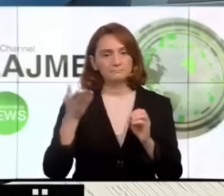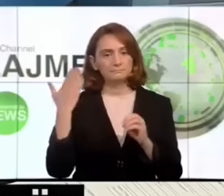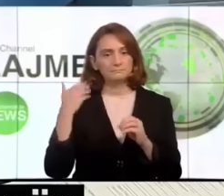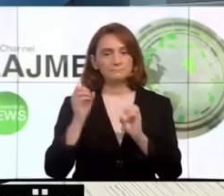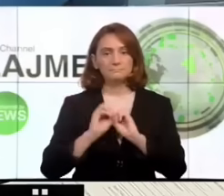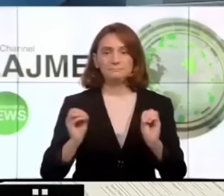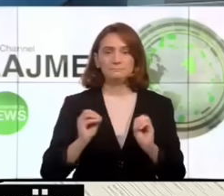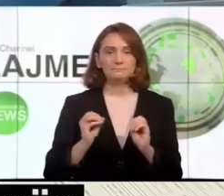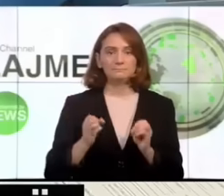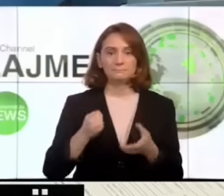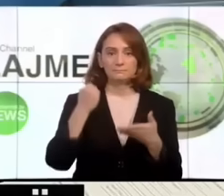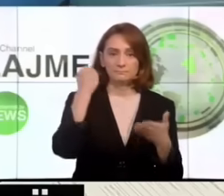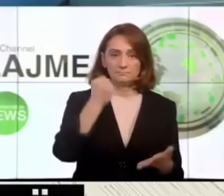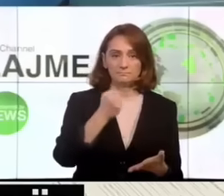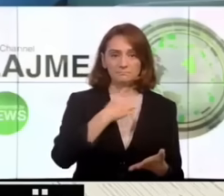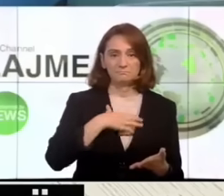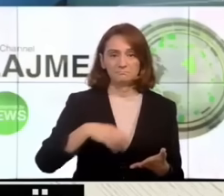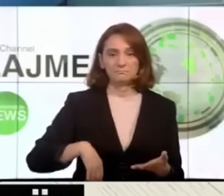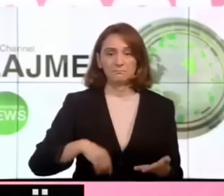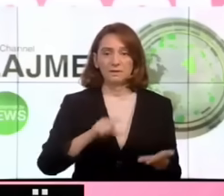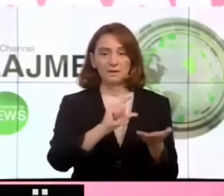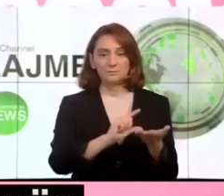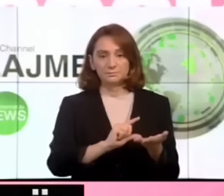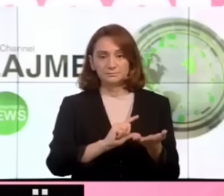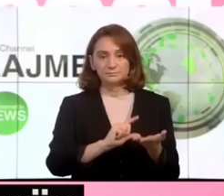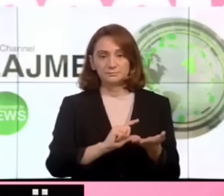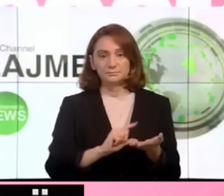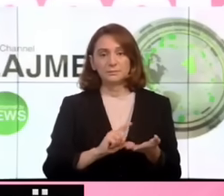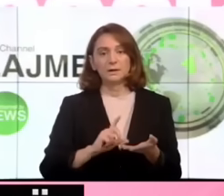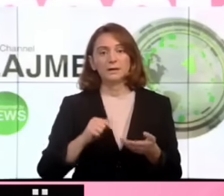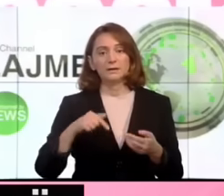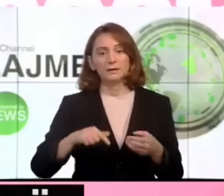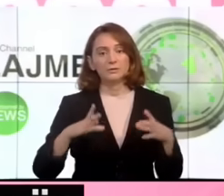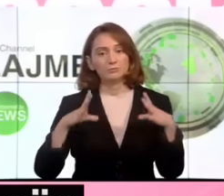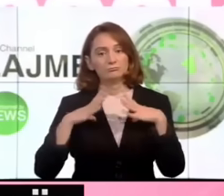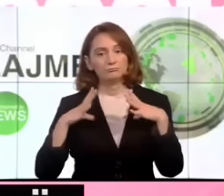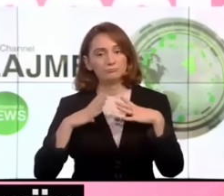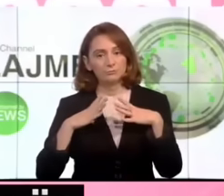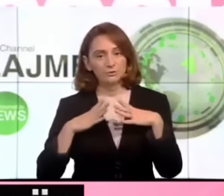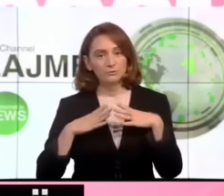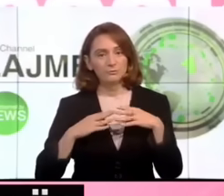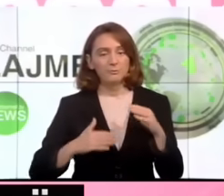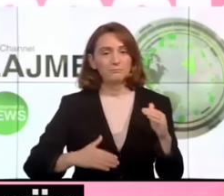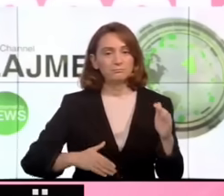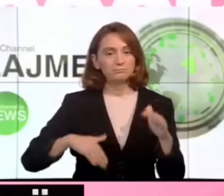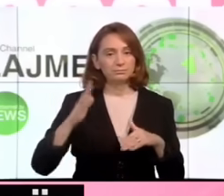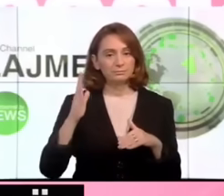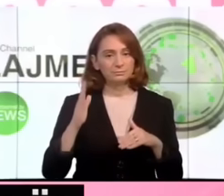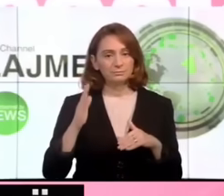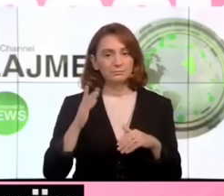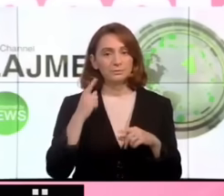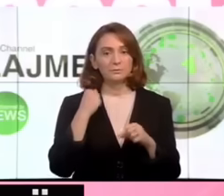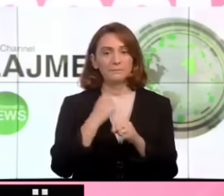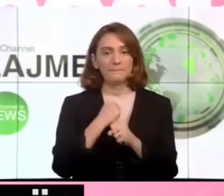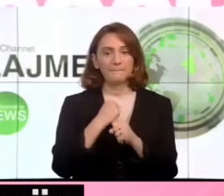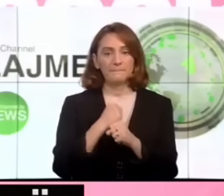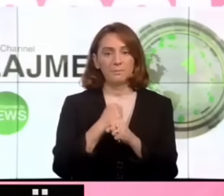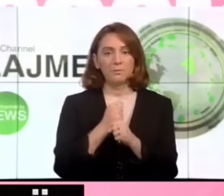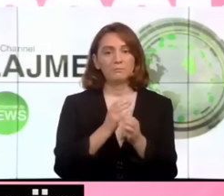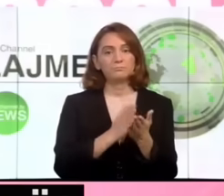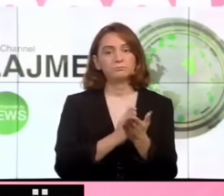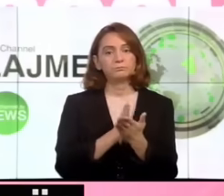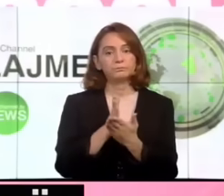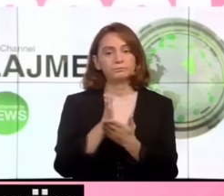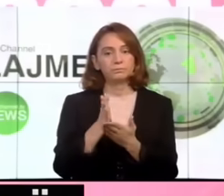herë më të madh. 25% e Tiranës sot është turizëm dhe 25% janë punët digjitale. Pra 50%